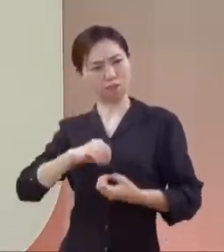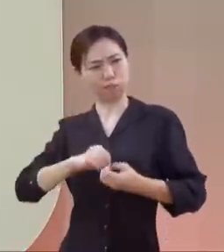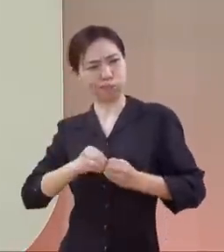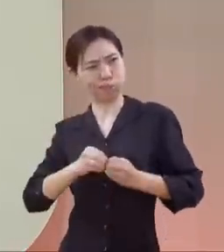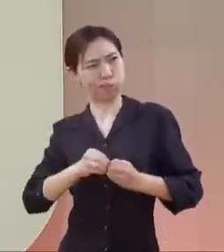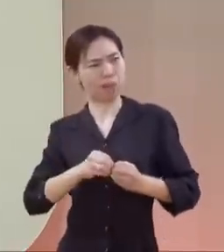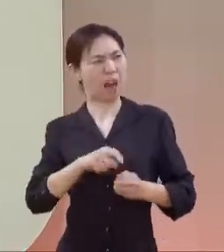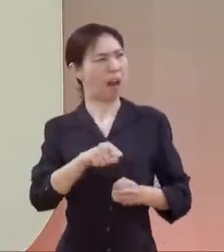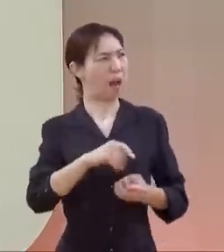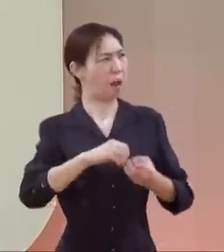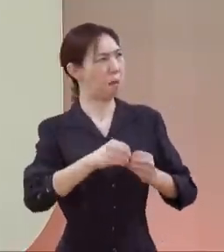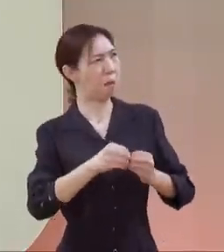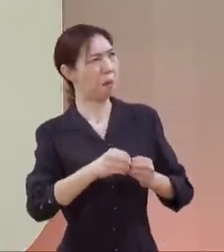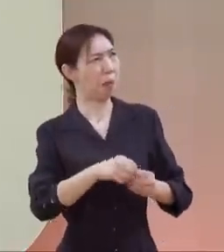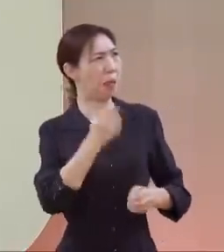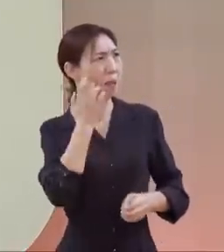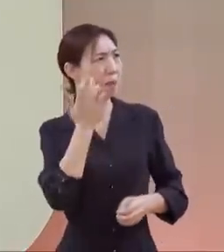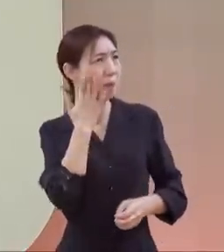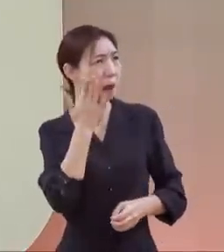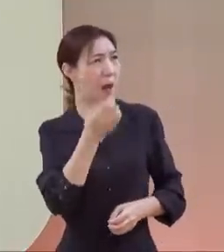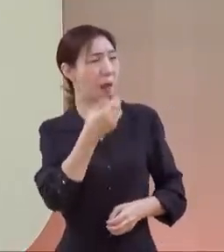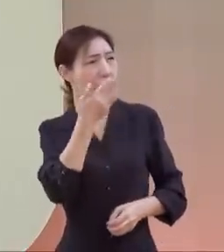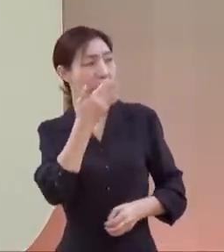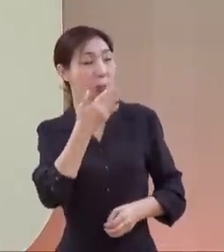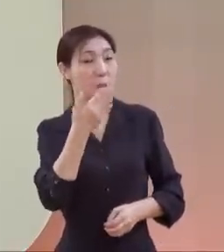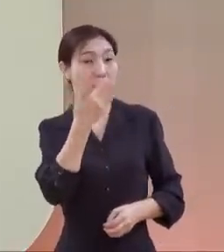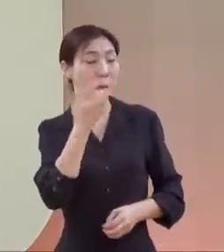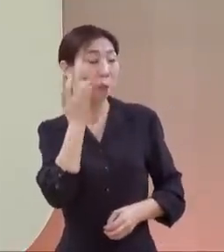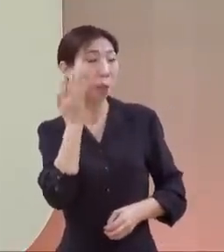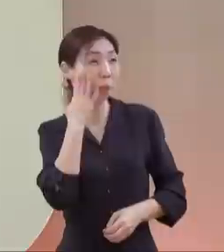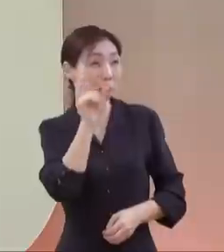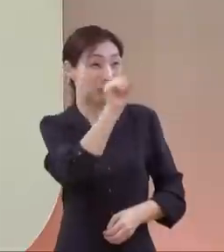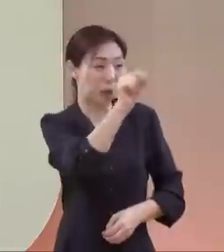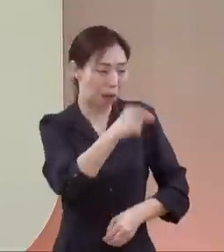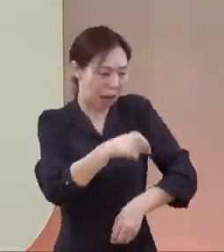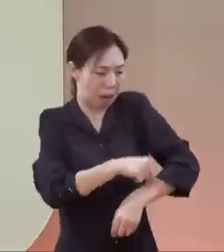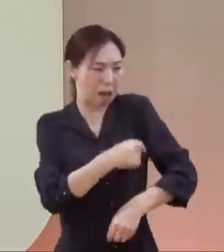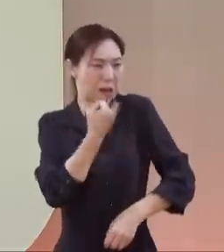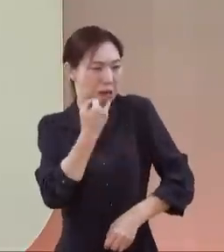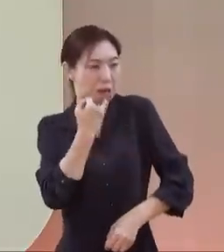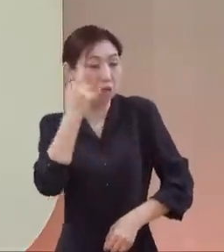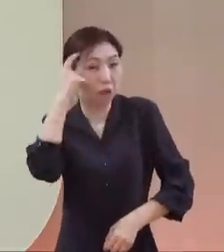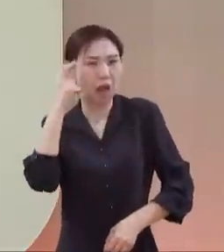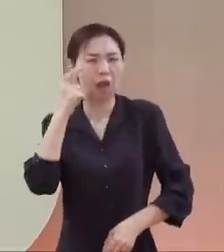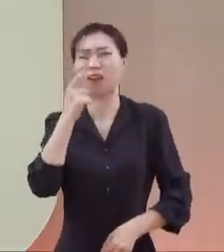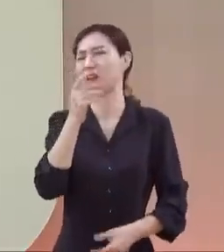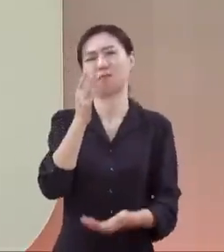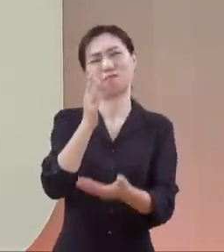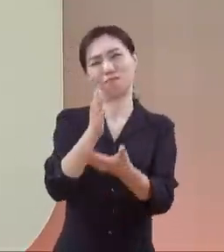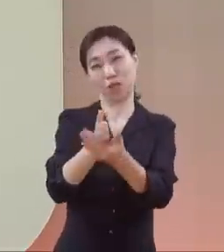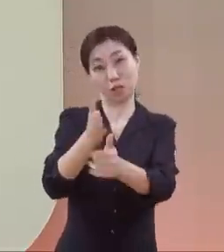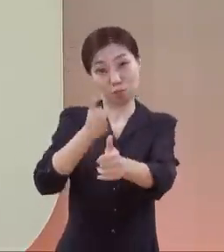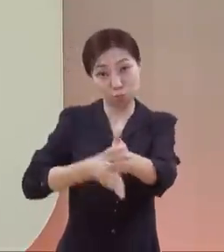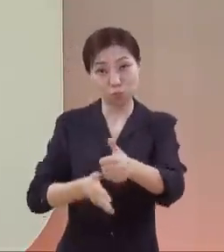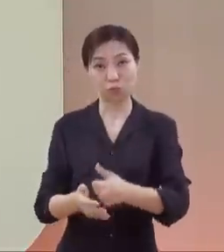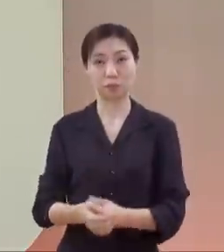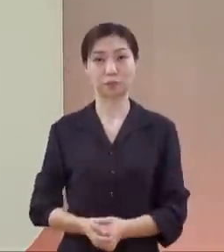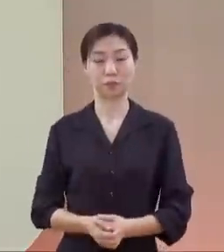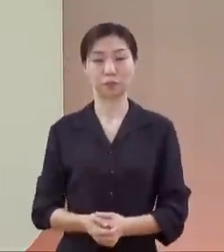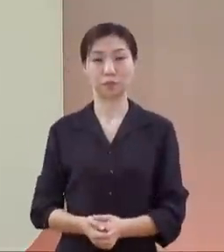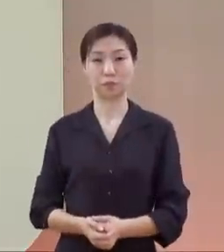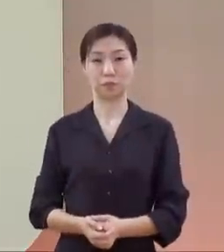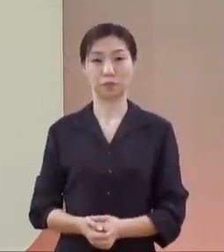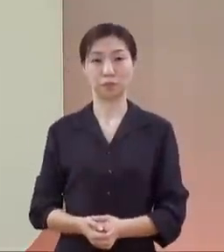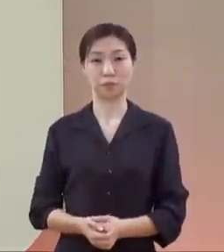또 엉뚱한 해석하는 분들이 또 나올까봐 그 행자님이 말벌이 싸가지고 무릎에 통증이 싹